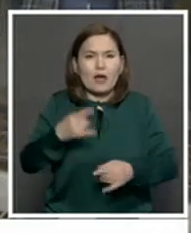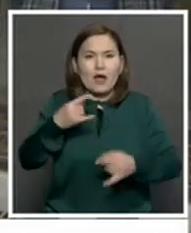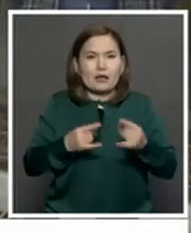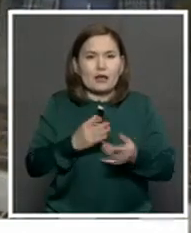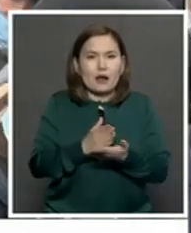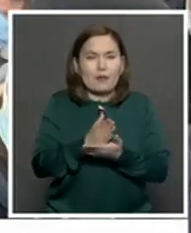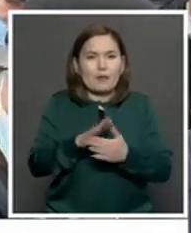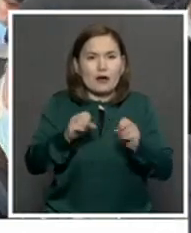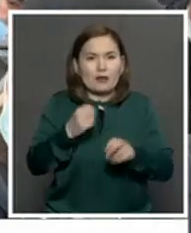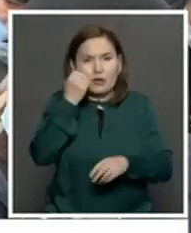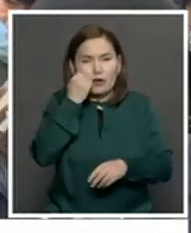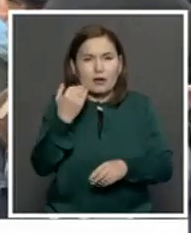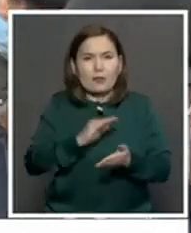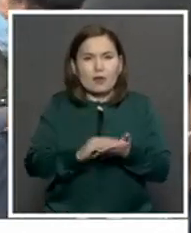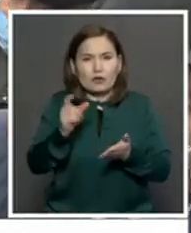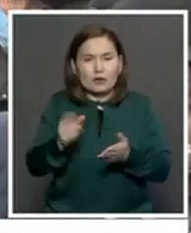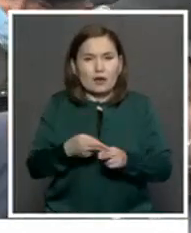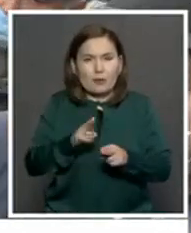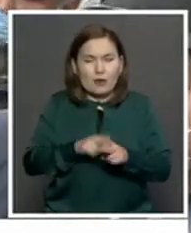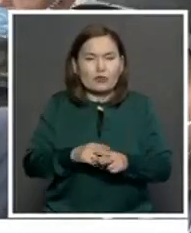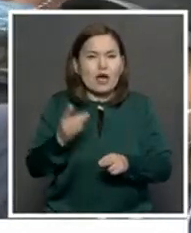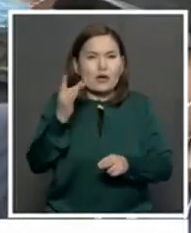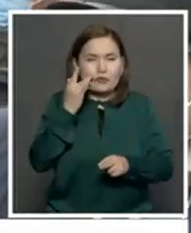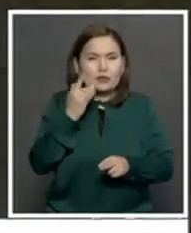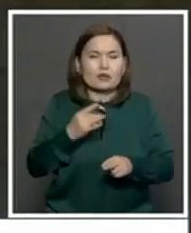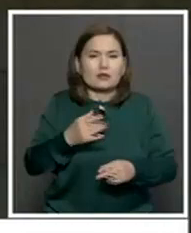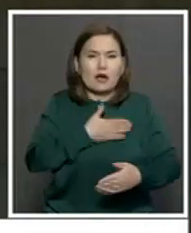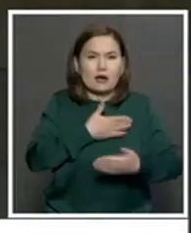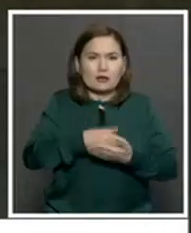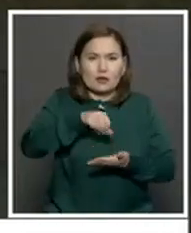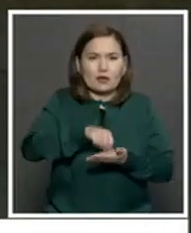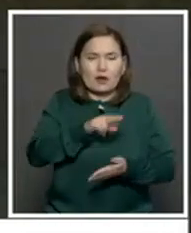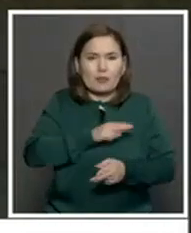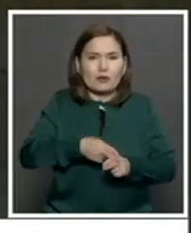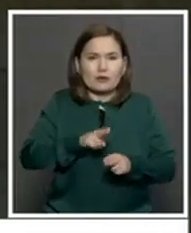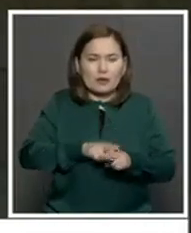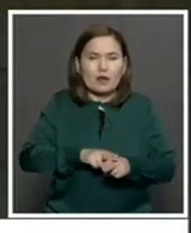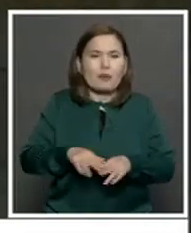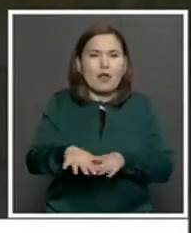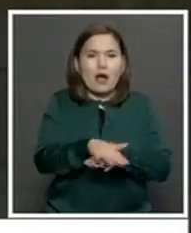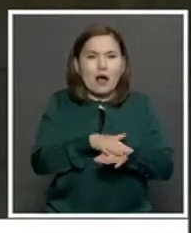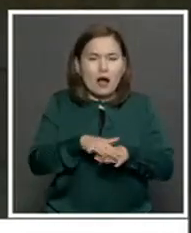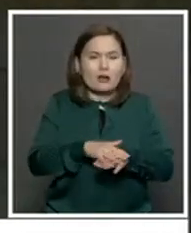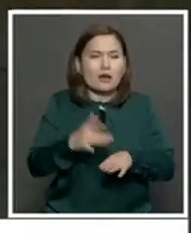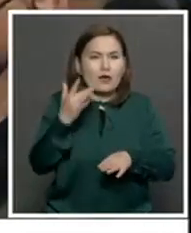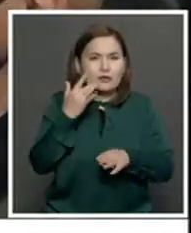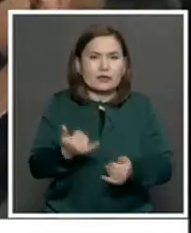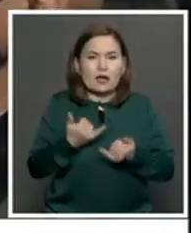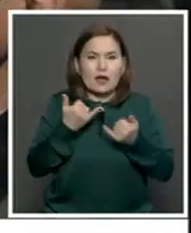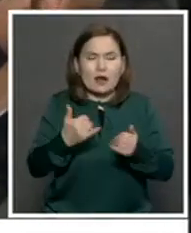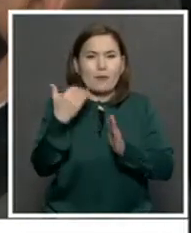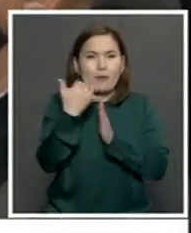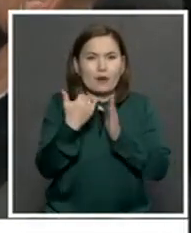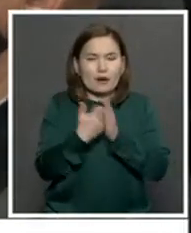саласының ардагері журналистиканың сан додасына түсіп, ыстығы мен суығына төзе білген еді. Патша көңіл көрерменге қажетті дүниелерді аса